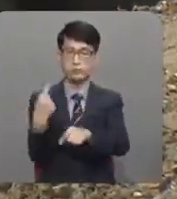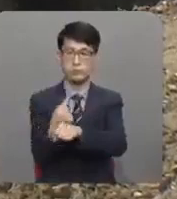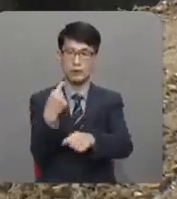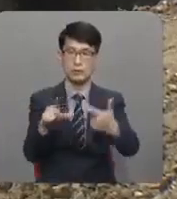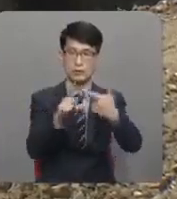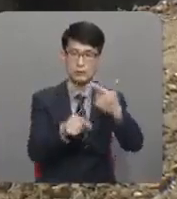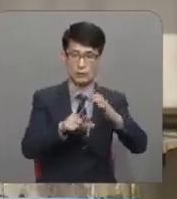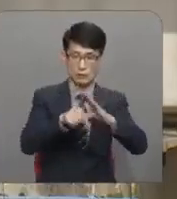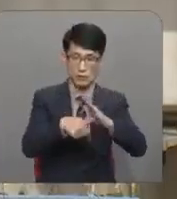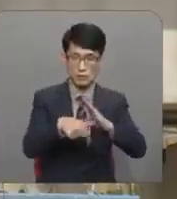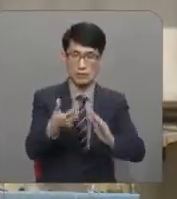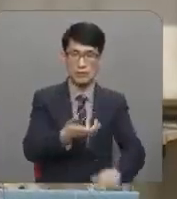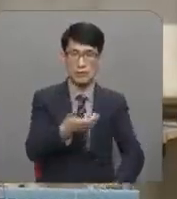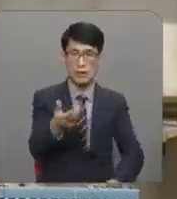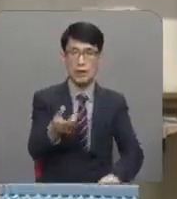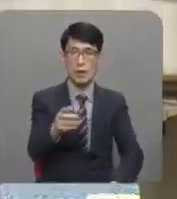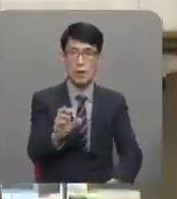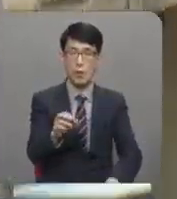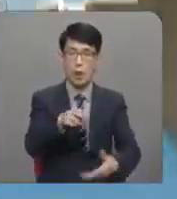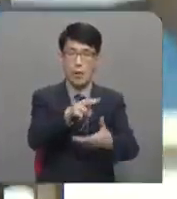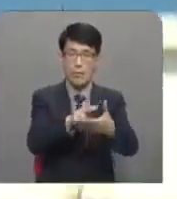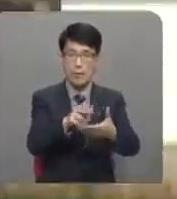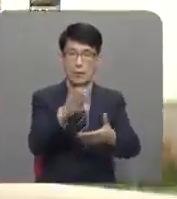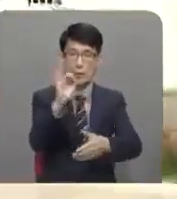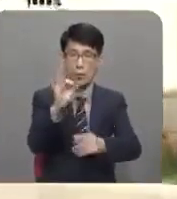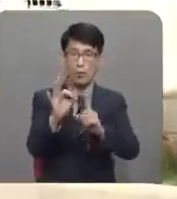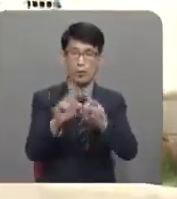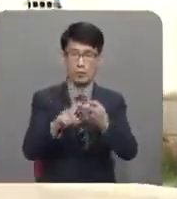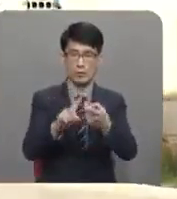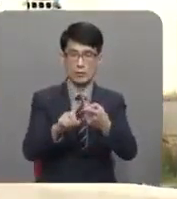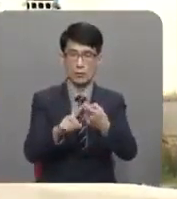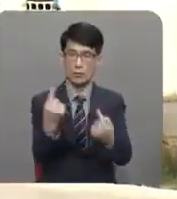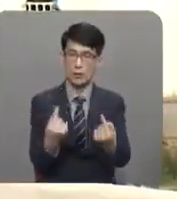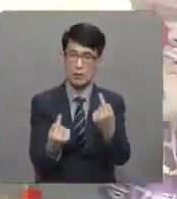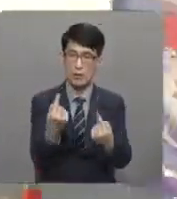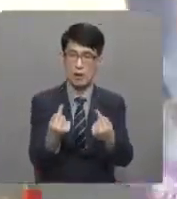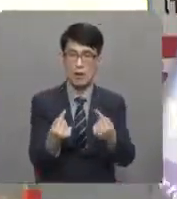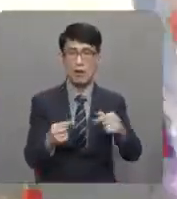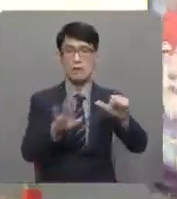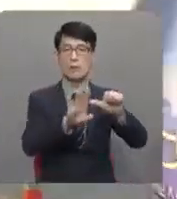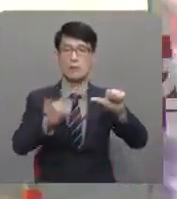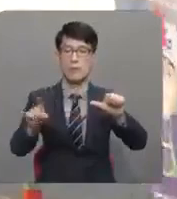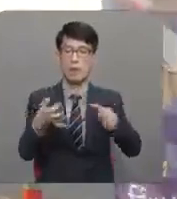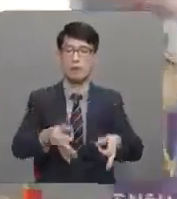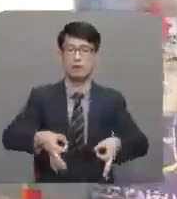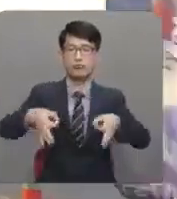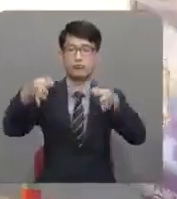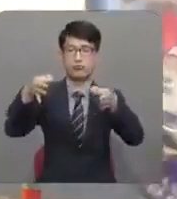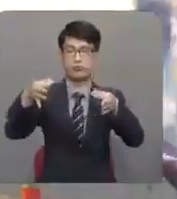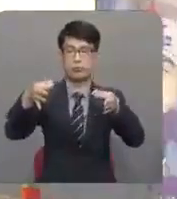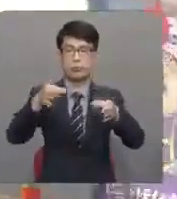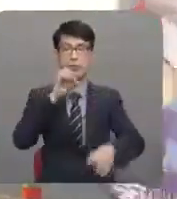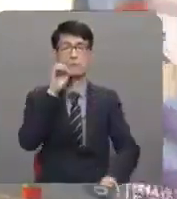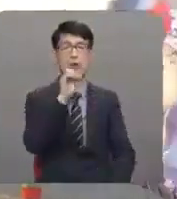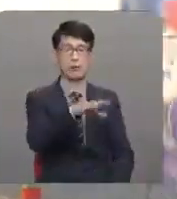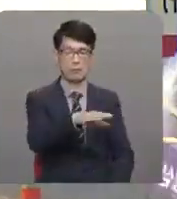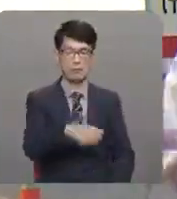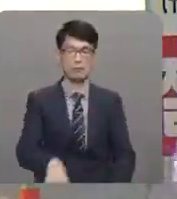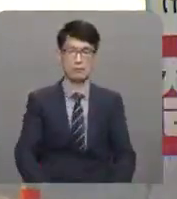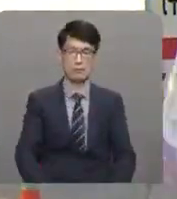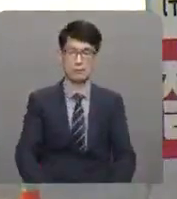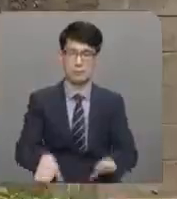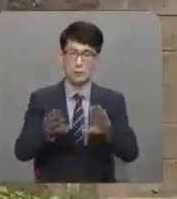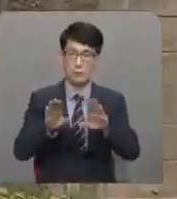이주단지 분양가를 애초 협약 때보다 최고 5배 이상 인상하게 따는 통로까지 받았습니다 또